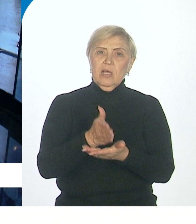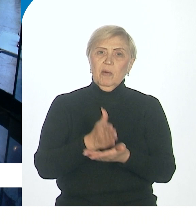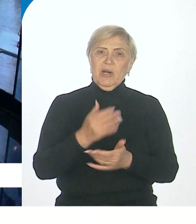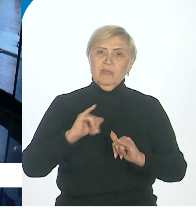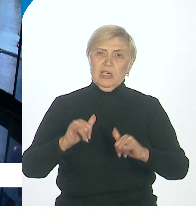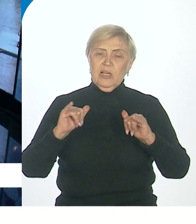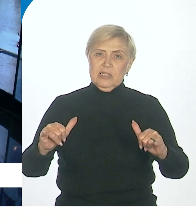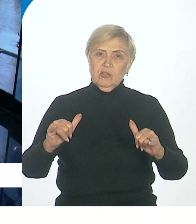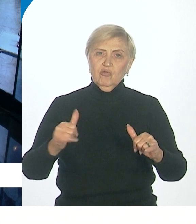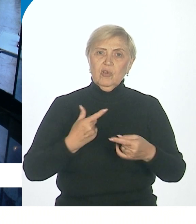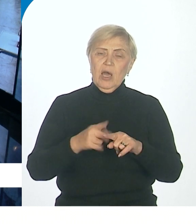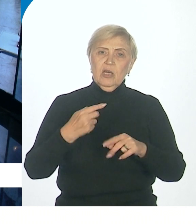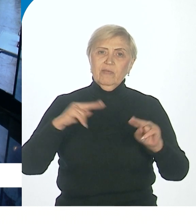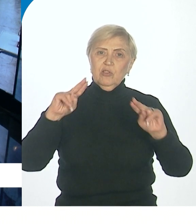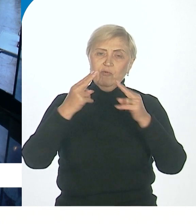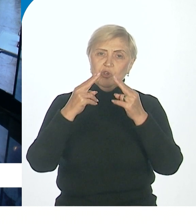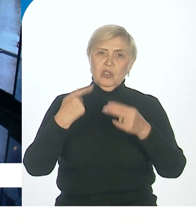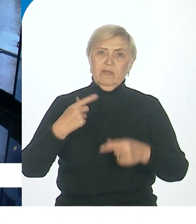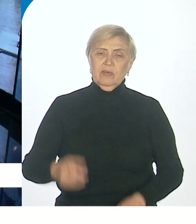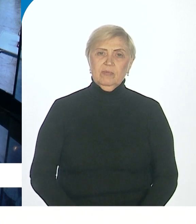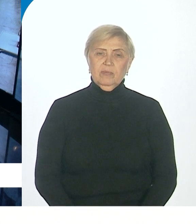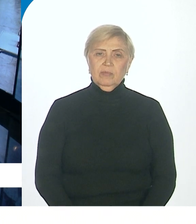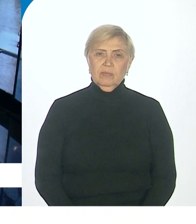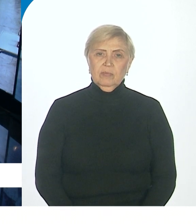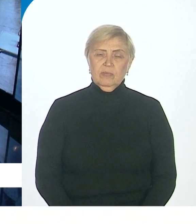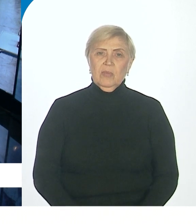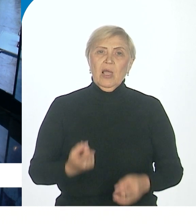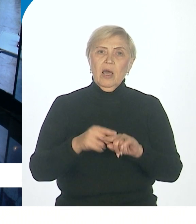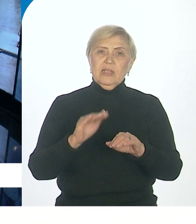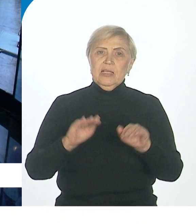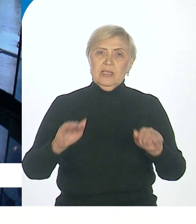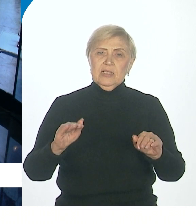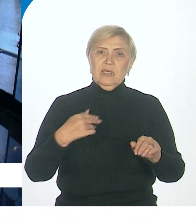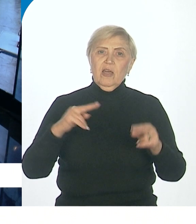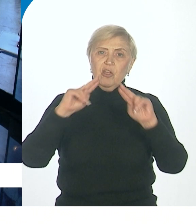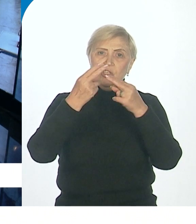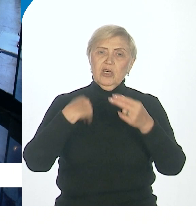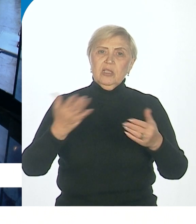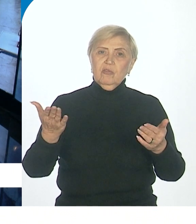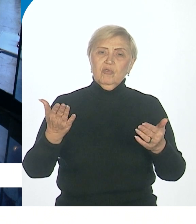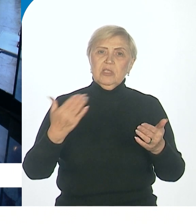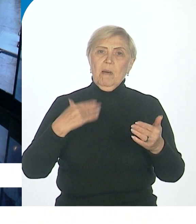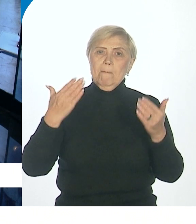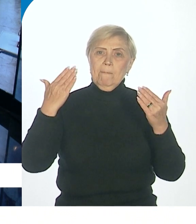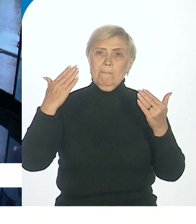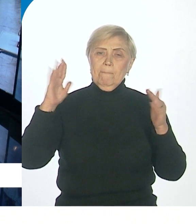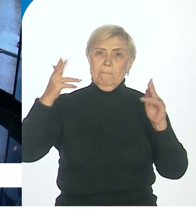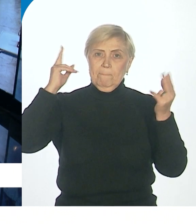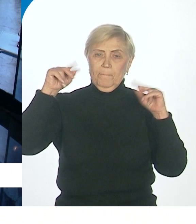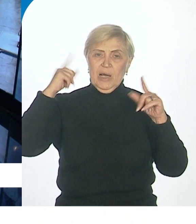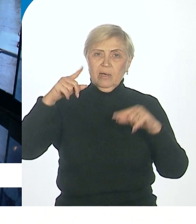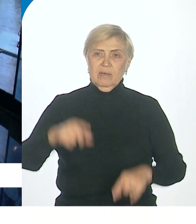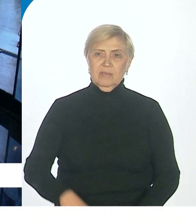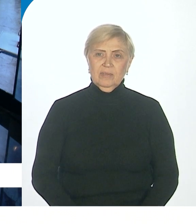он детский технопарк. Детский. Вот это, я не устану это повторять, я искренне завидую современным детям. Да. У меня такого не